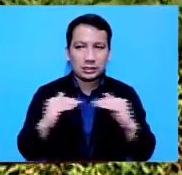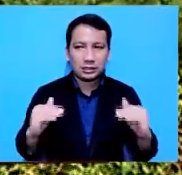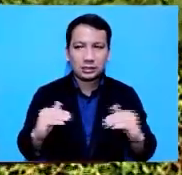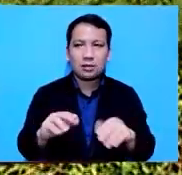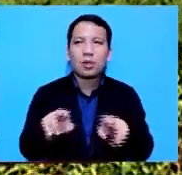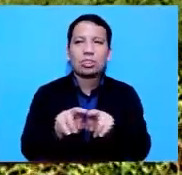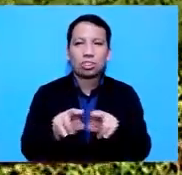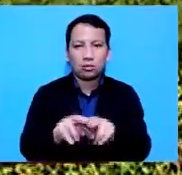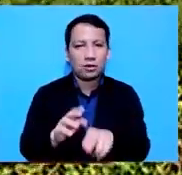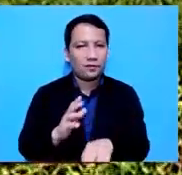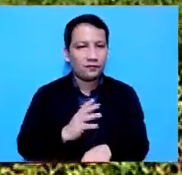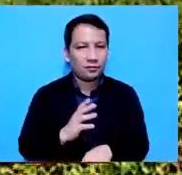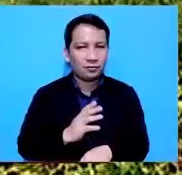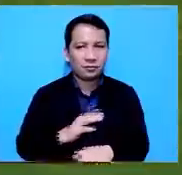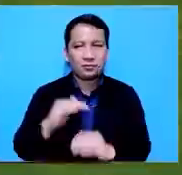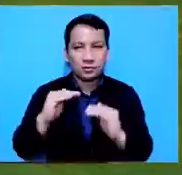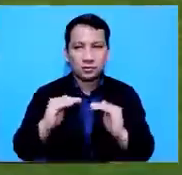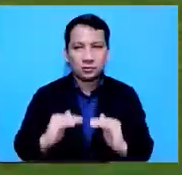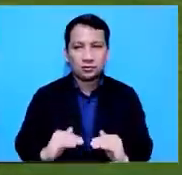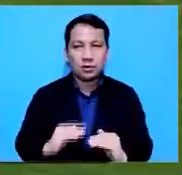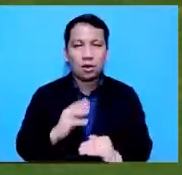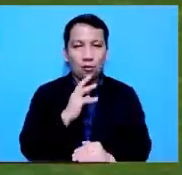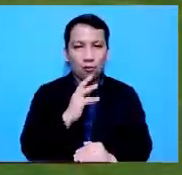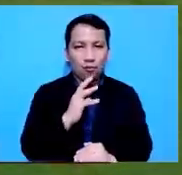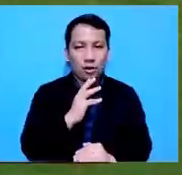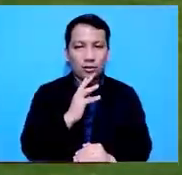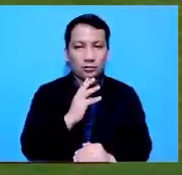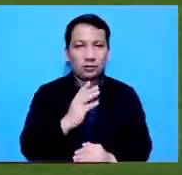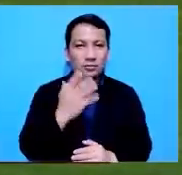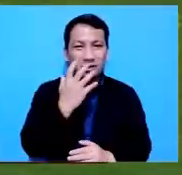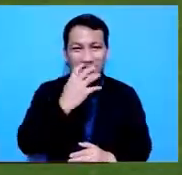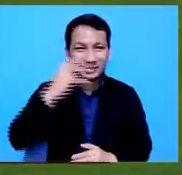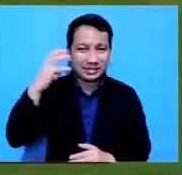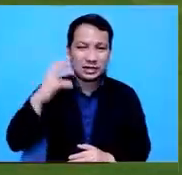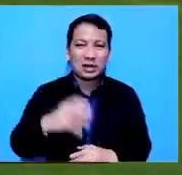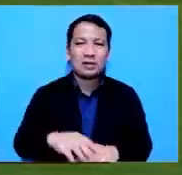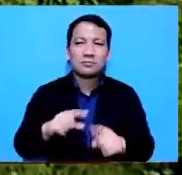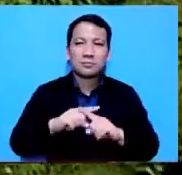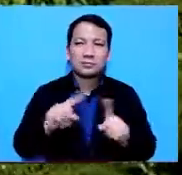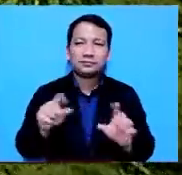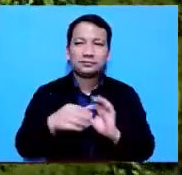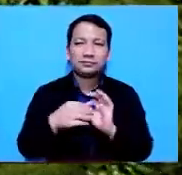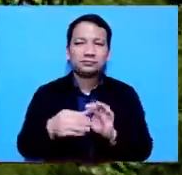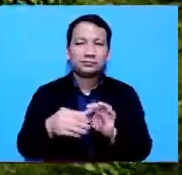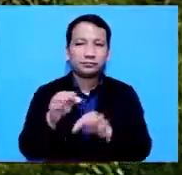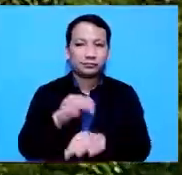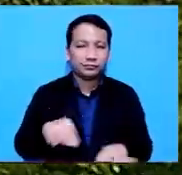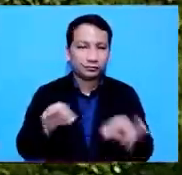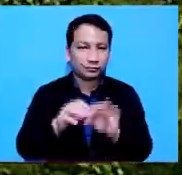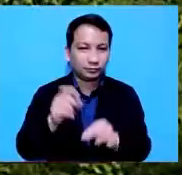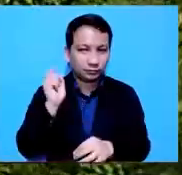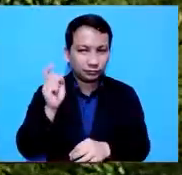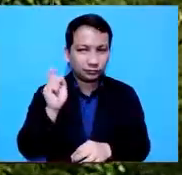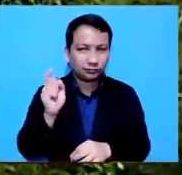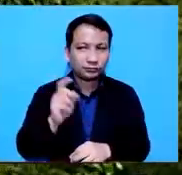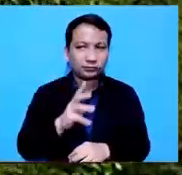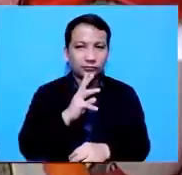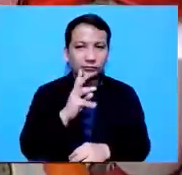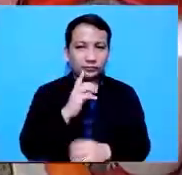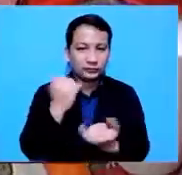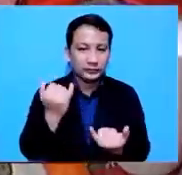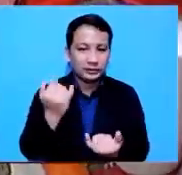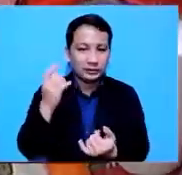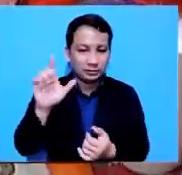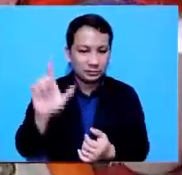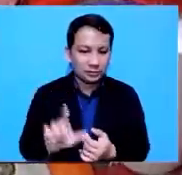daw na bumaba ang antas ng tubig sa mga dam tuwing tag-init. Pero mas mabilis raw ang pagbaba ng water level ngayong taon